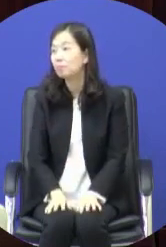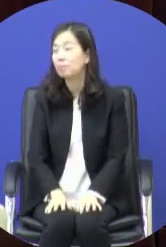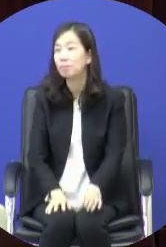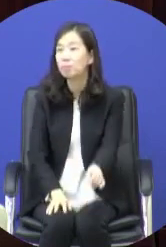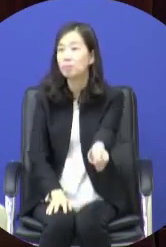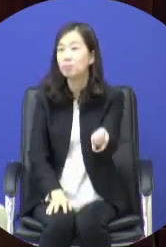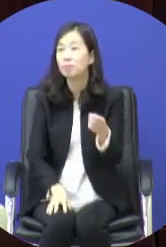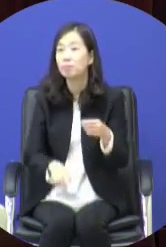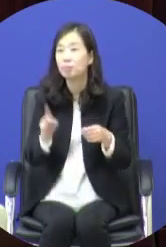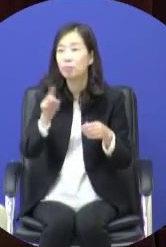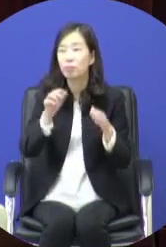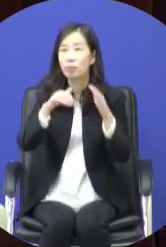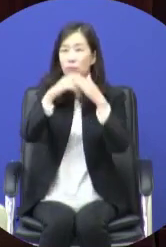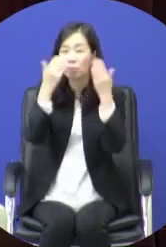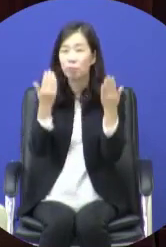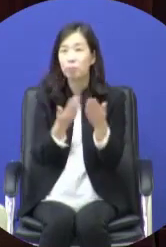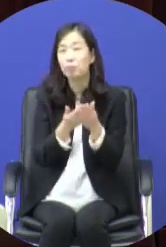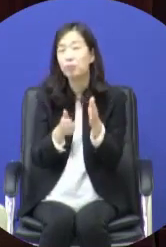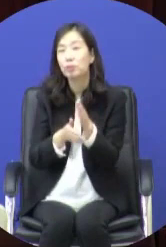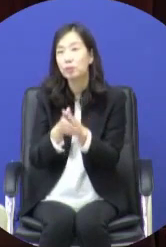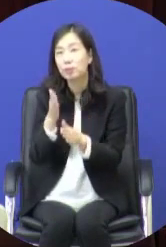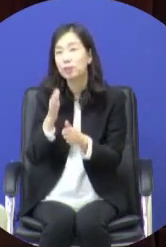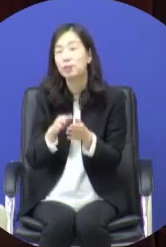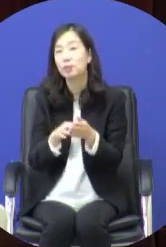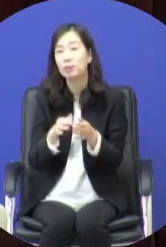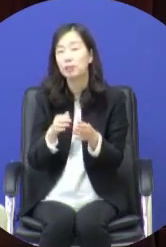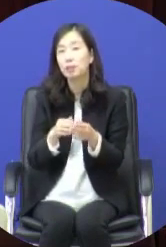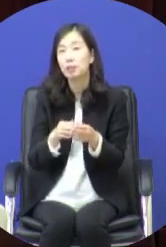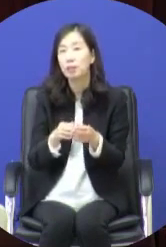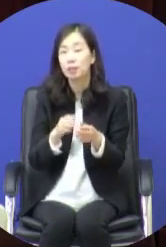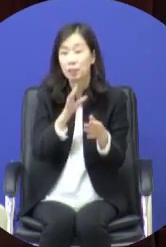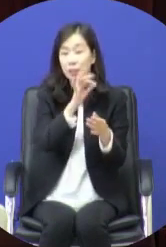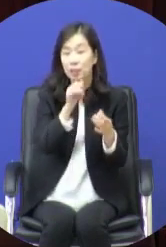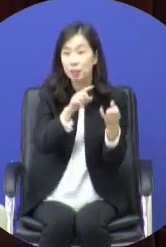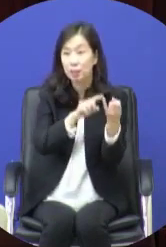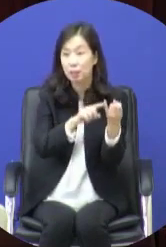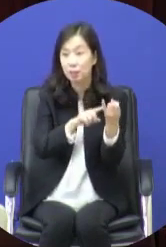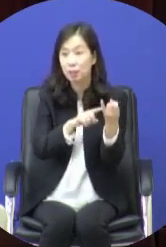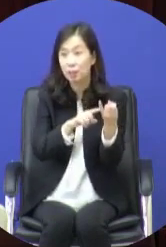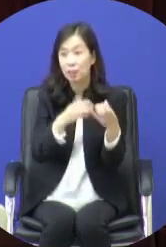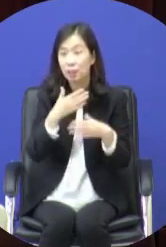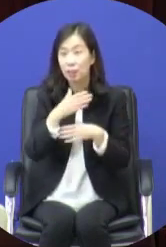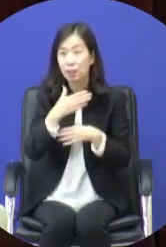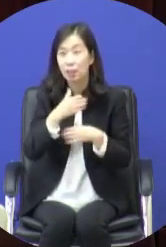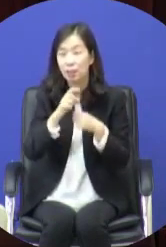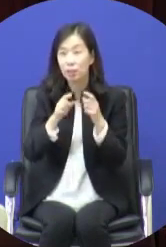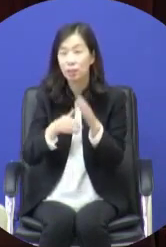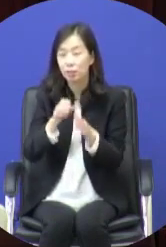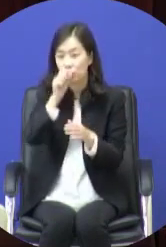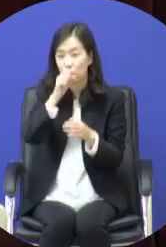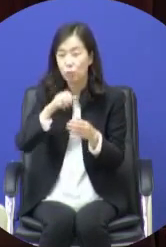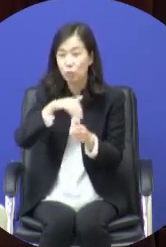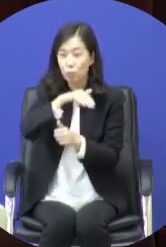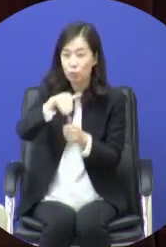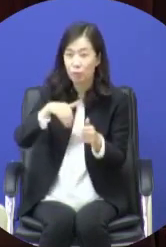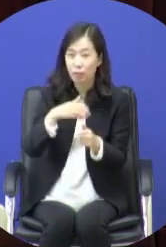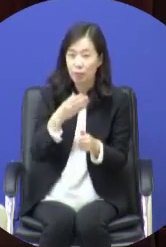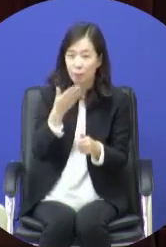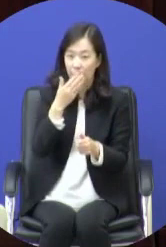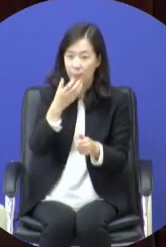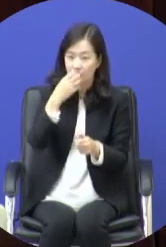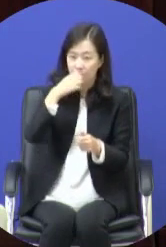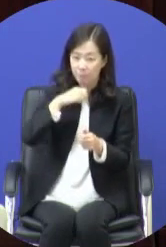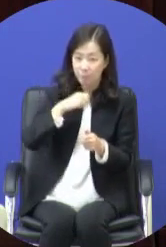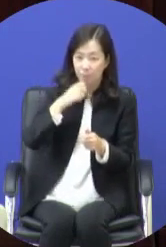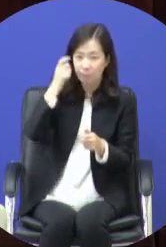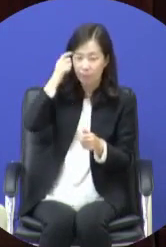모든 것을 로비의 대상으로 보는 이 씨가 안성시의 좋은 환경을 먹잇감으로 인식한 것은